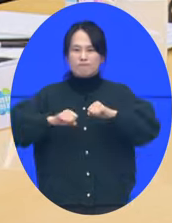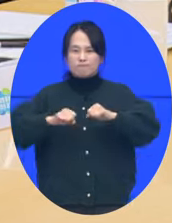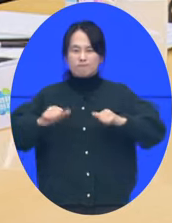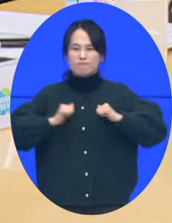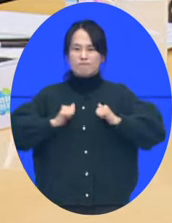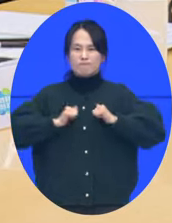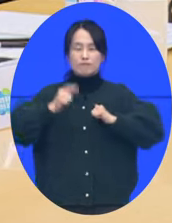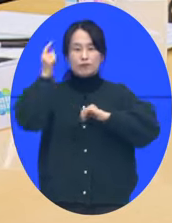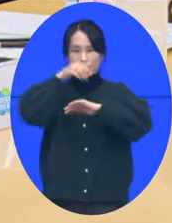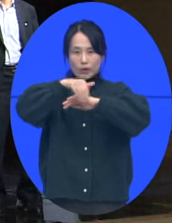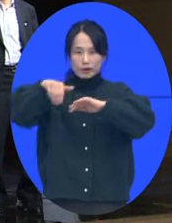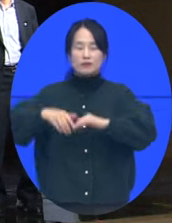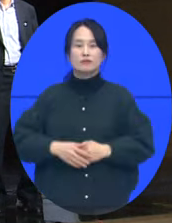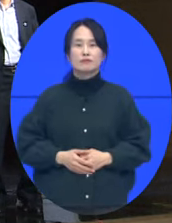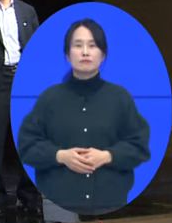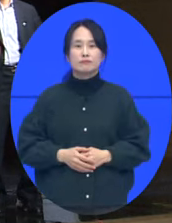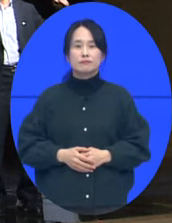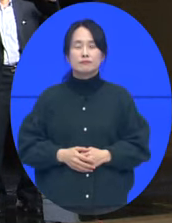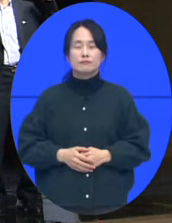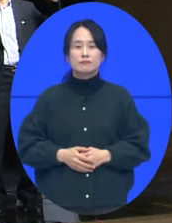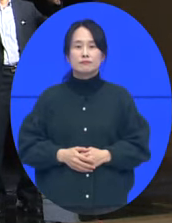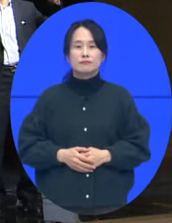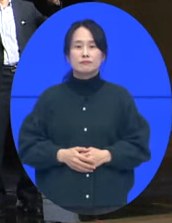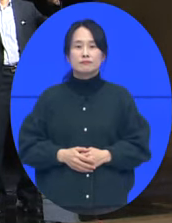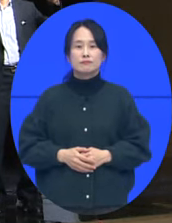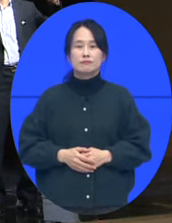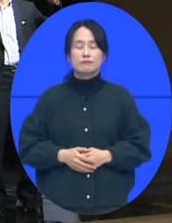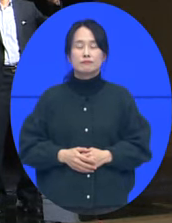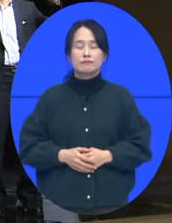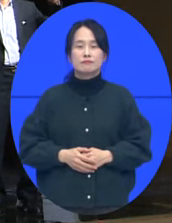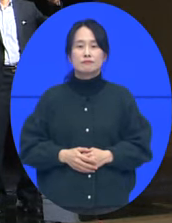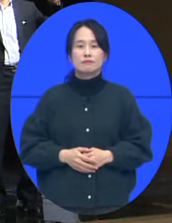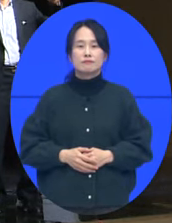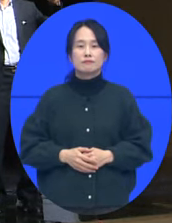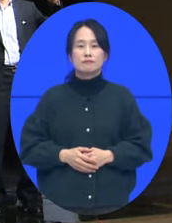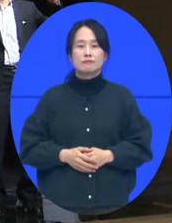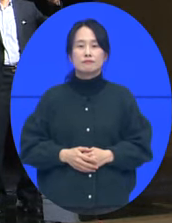가할 예정입니다 경기주 TV 서영입니다 다시한번지